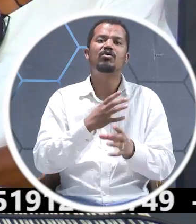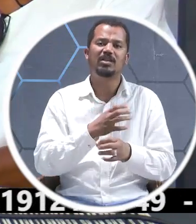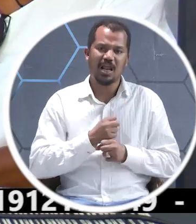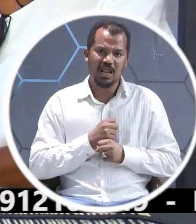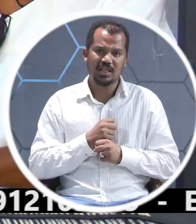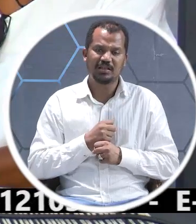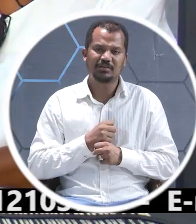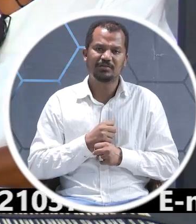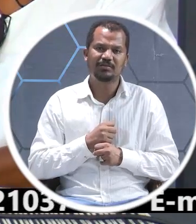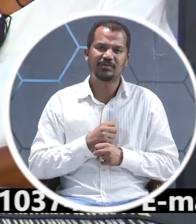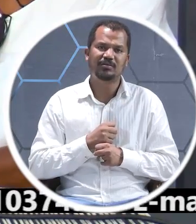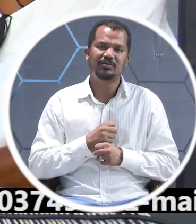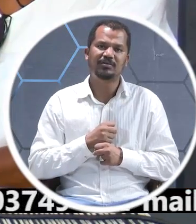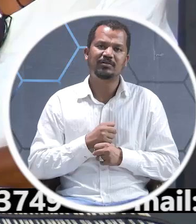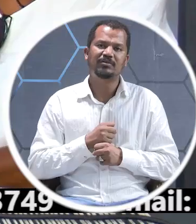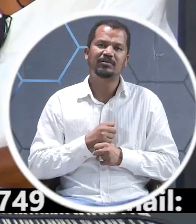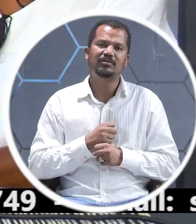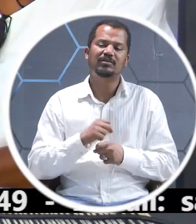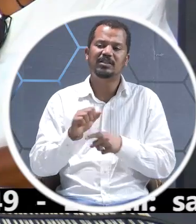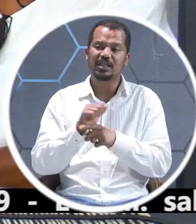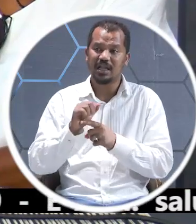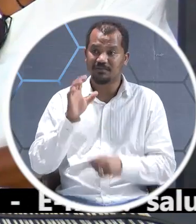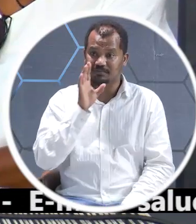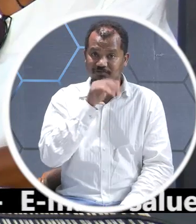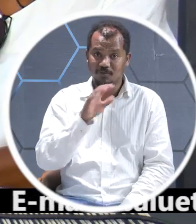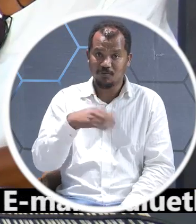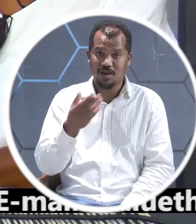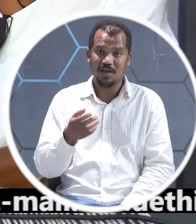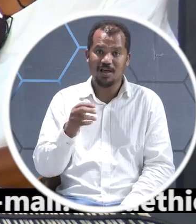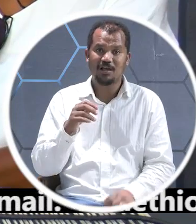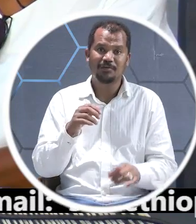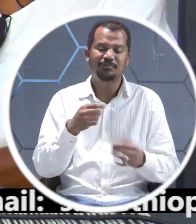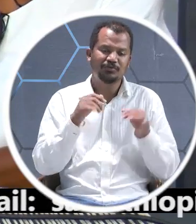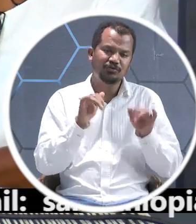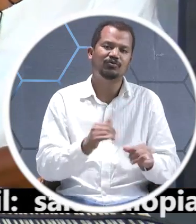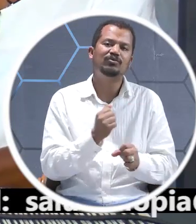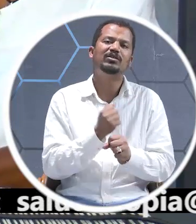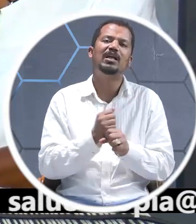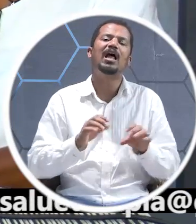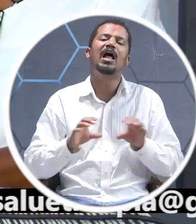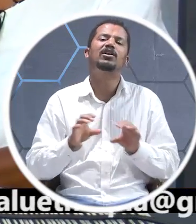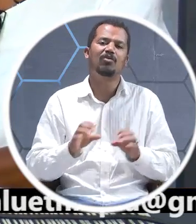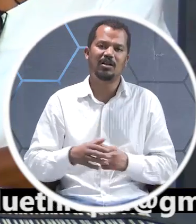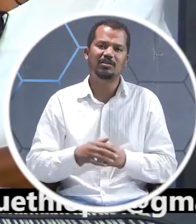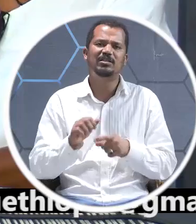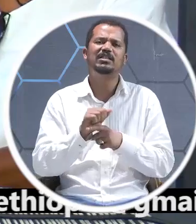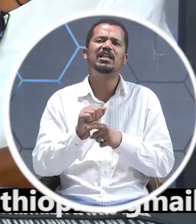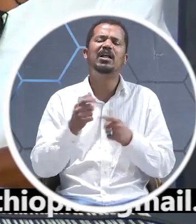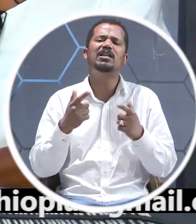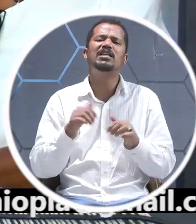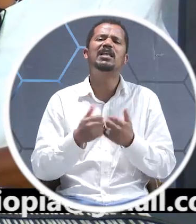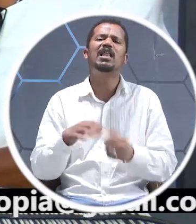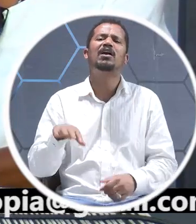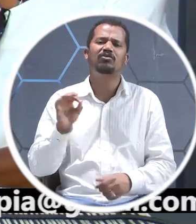ወስደናል ያው እንግዲህ ስልጣኑን ኮሰርን በኋላ እዚሁ ላይ እንድንሰራ ተደርገናል የስልጣኑን